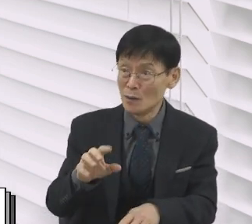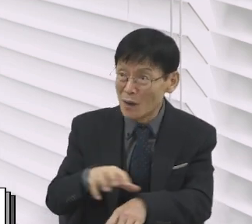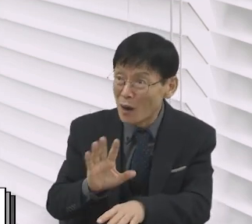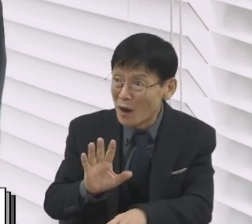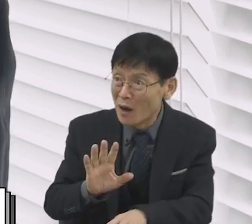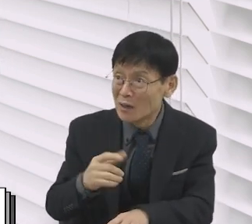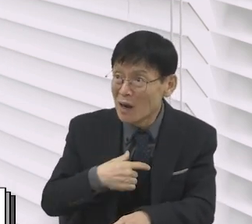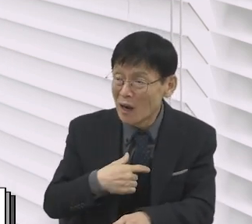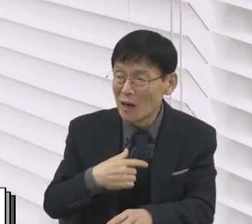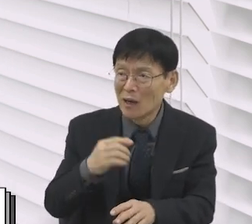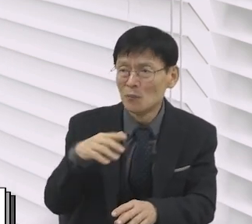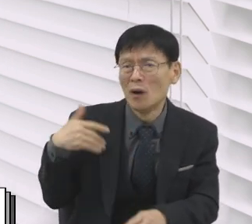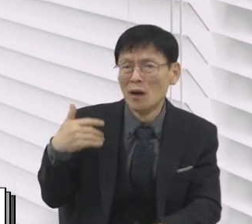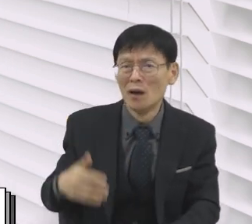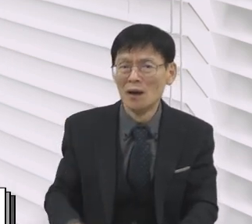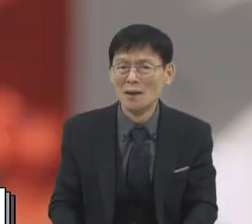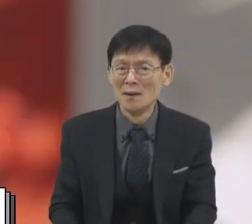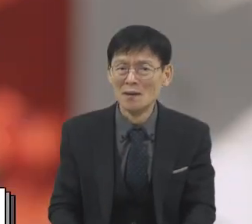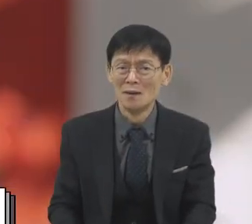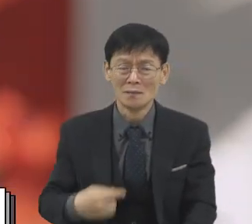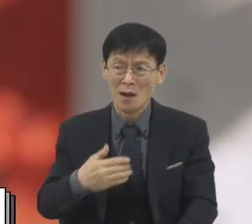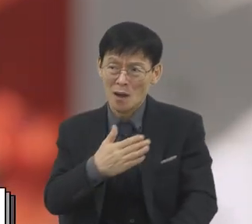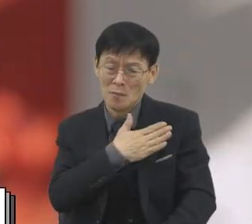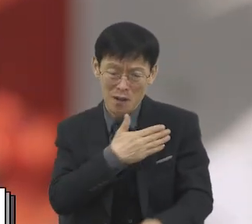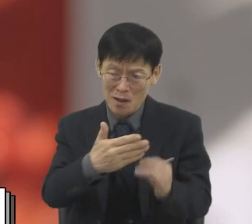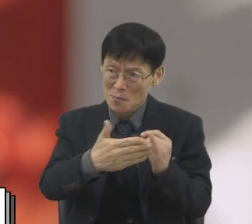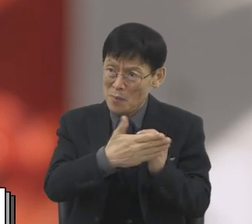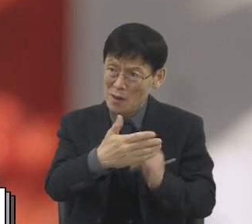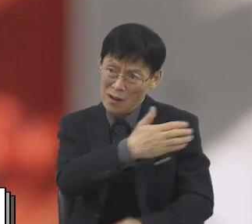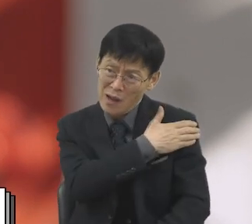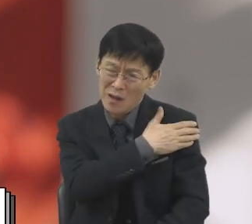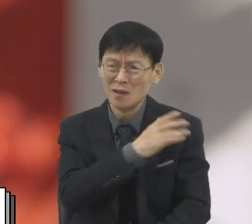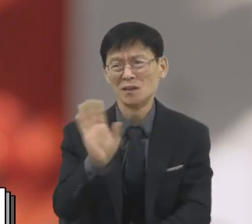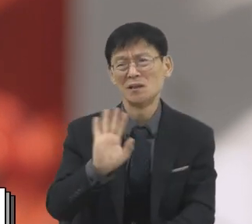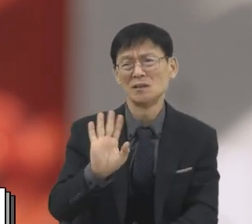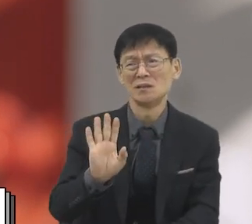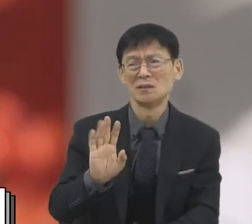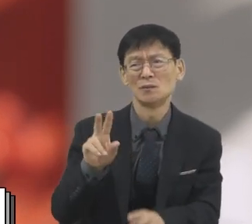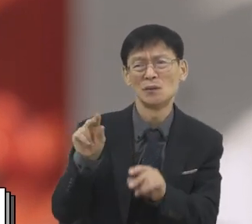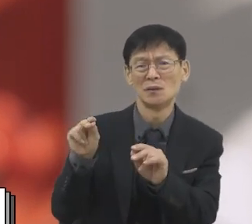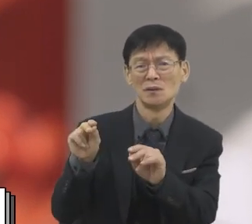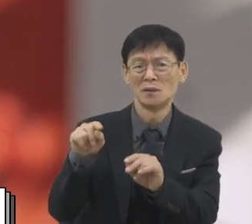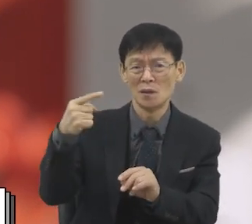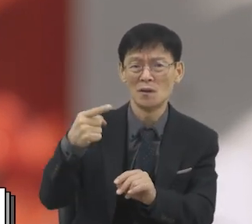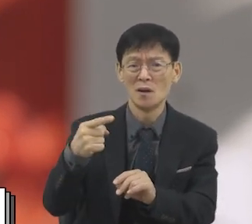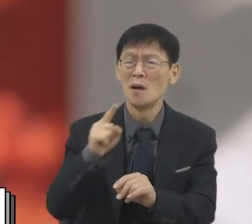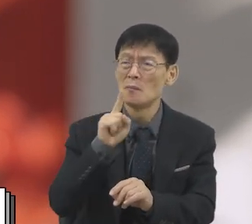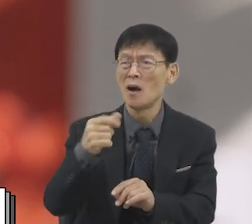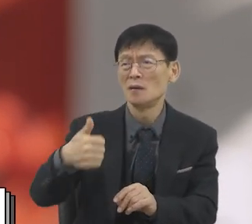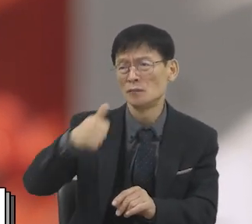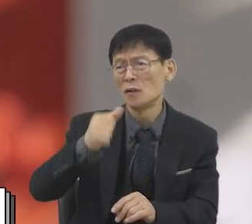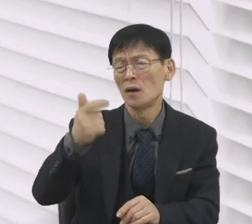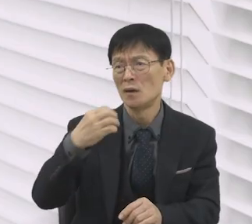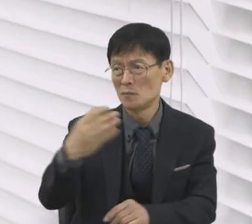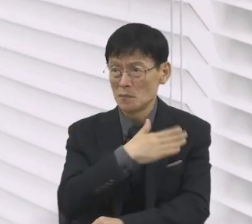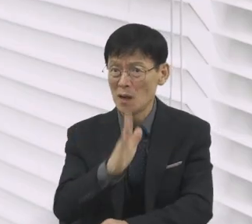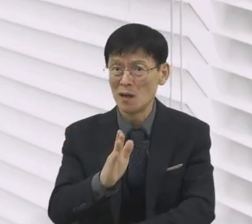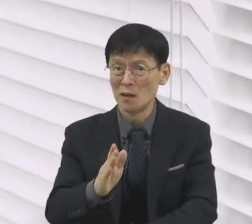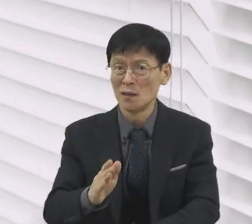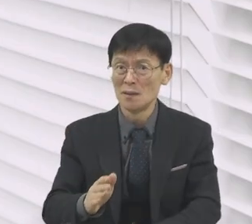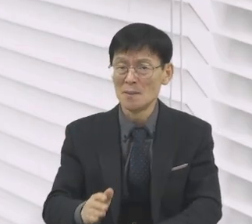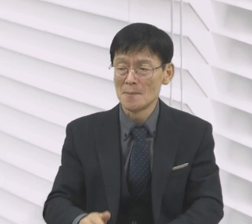지혜씨가 불편한지 몰랐네. 저는 이렇게 제 몸에 손대는 거 싫습니다. 다음부터는 말로만 인사해 주세요.